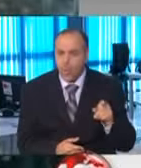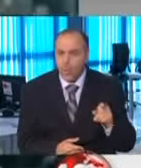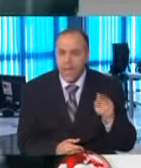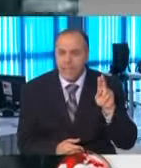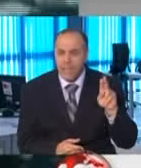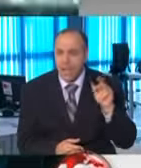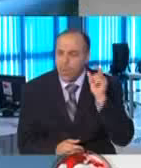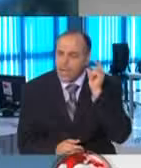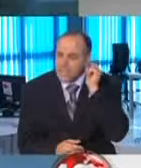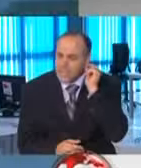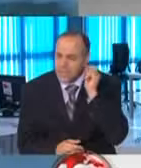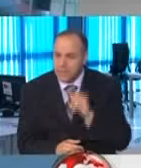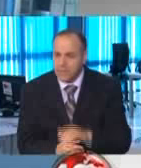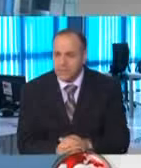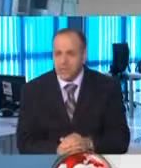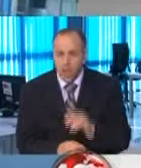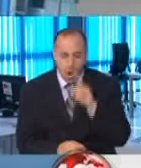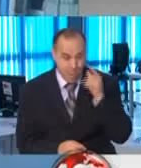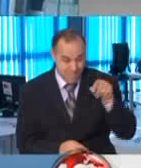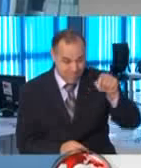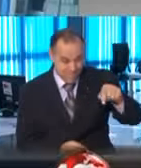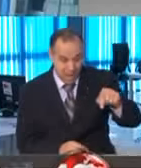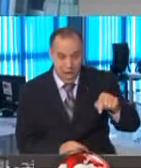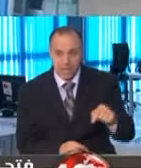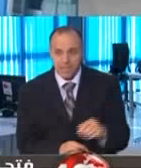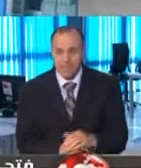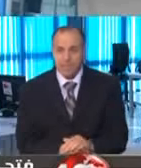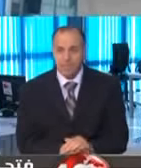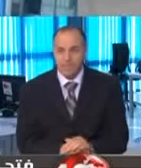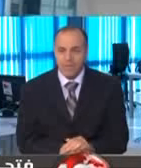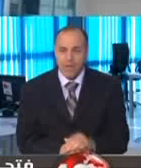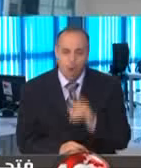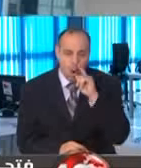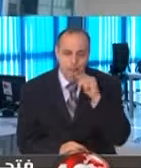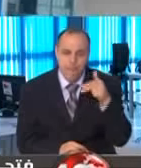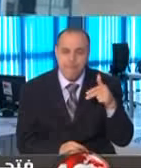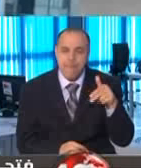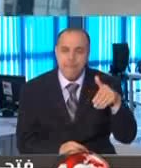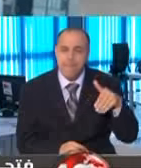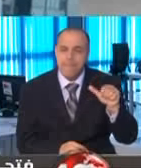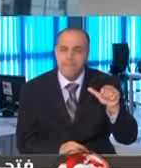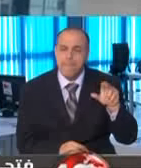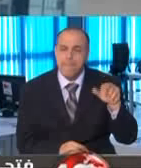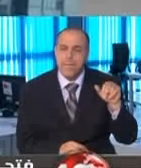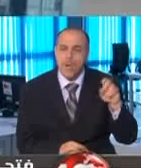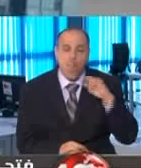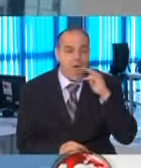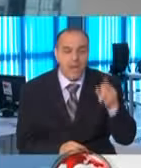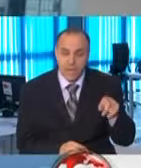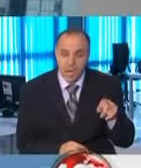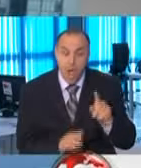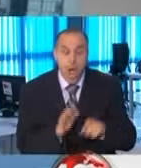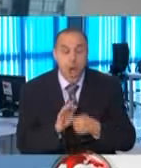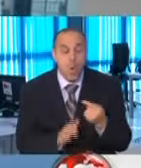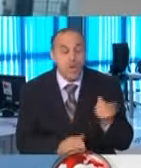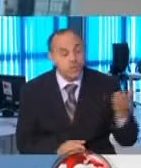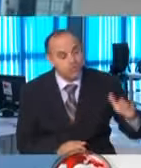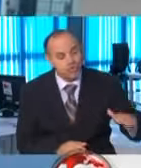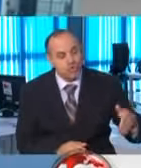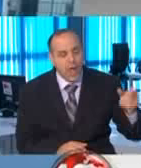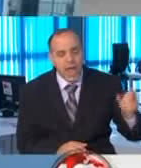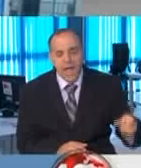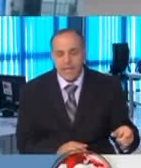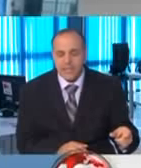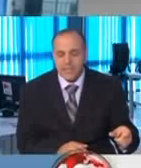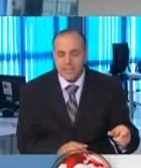تالا والقصرين. مروان في هذا المكان بالذات مروان الجملي وهو أول شهيد في تالا